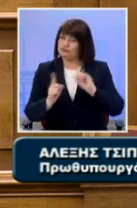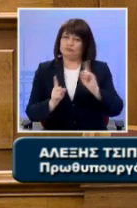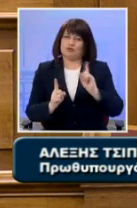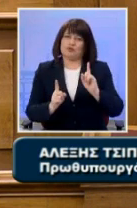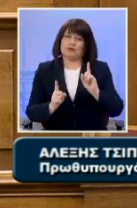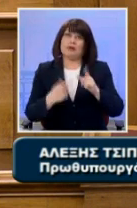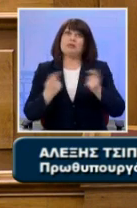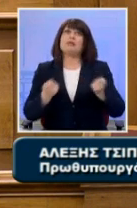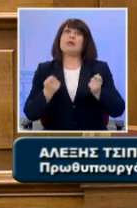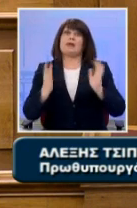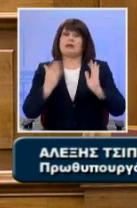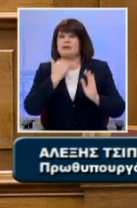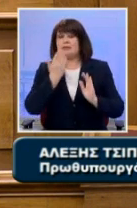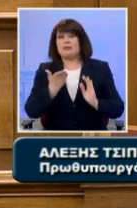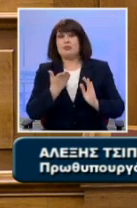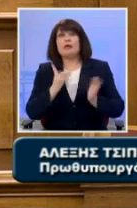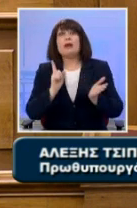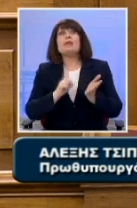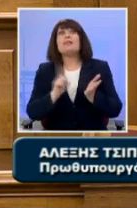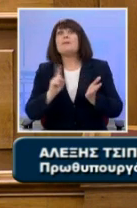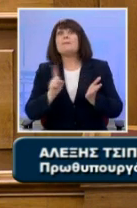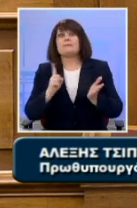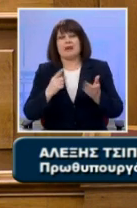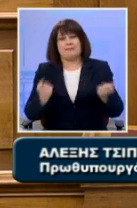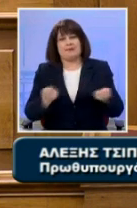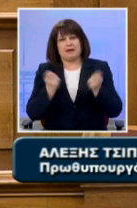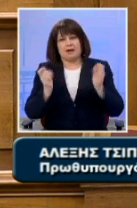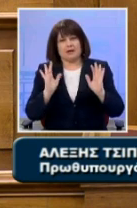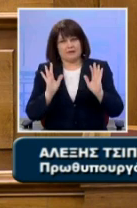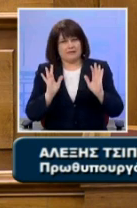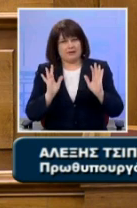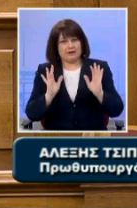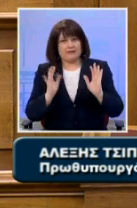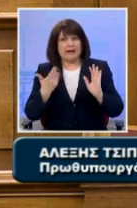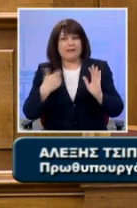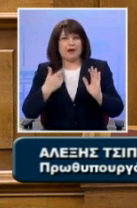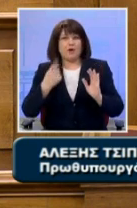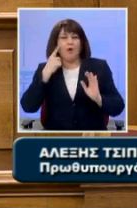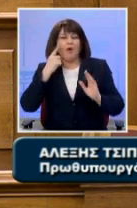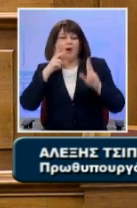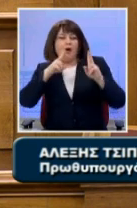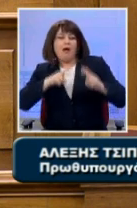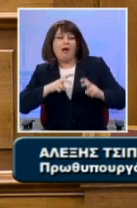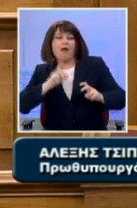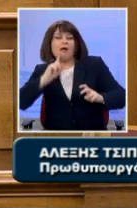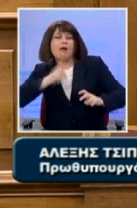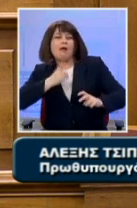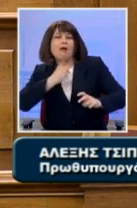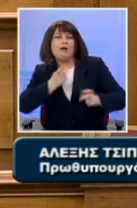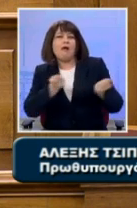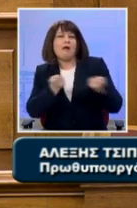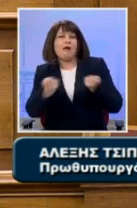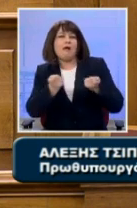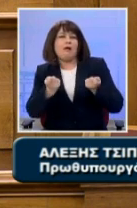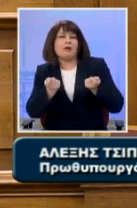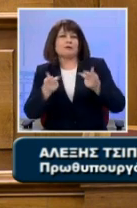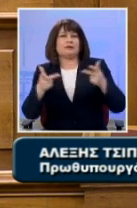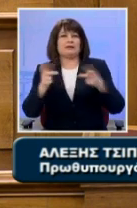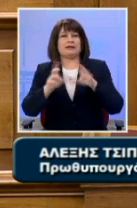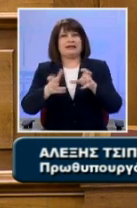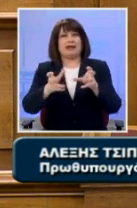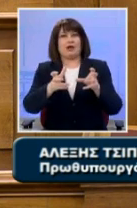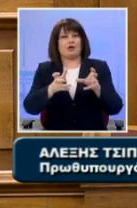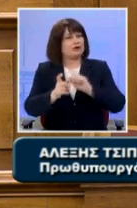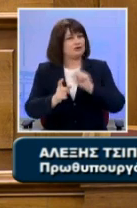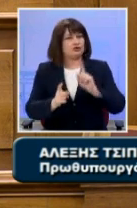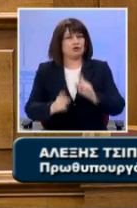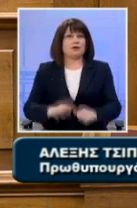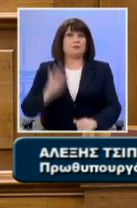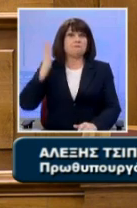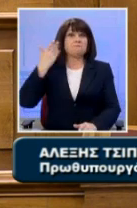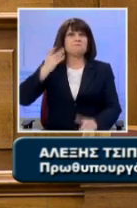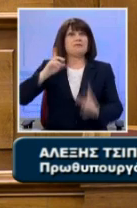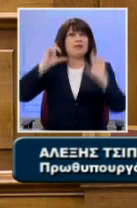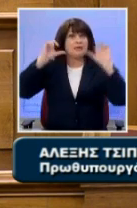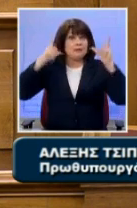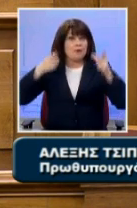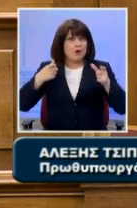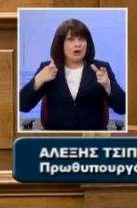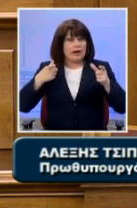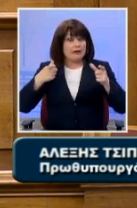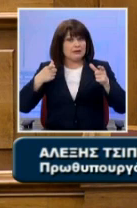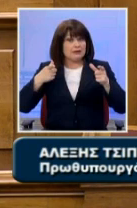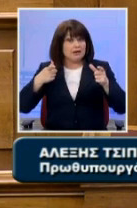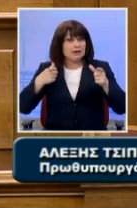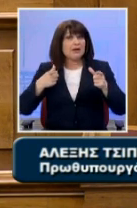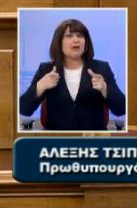συμβεί. Από τα σπάργανα της ελληνικής δημοκρατίας υπήρχαν εφημερίδες που